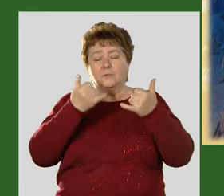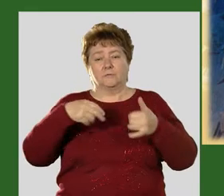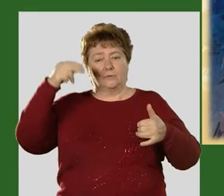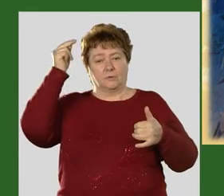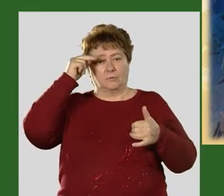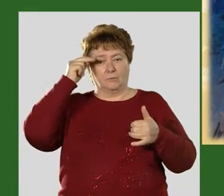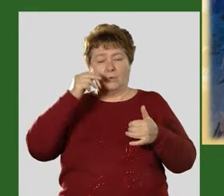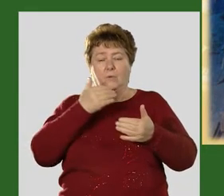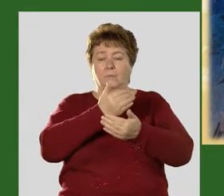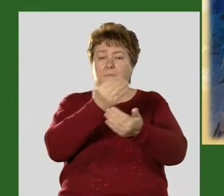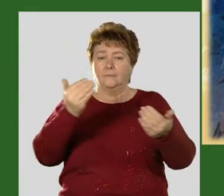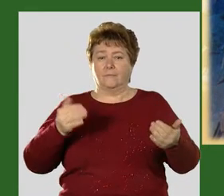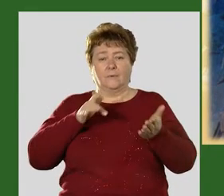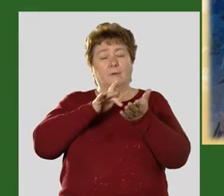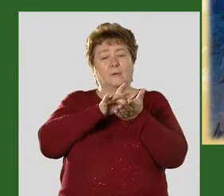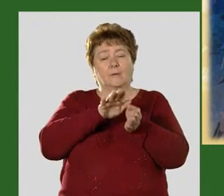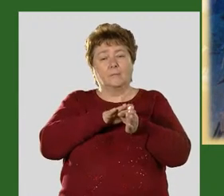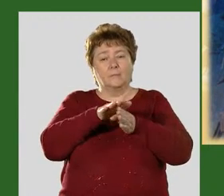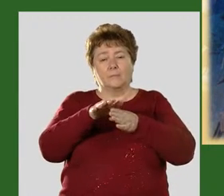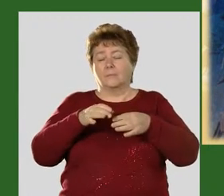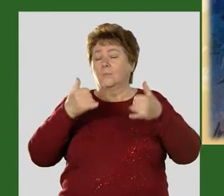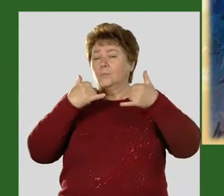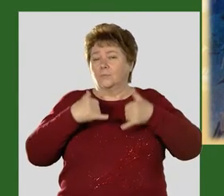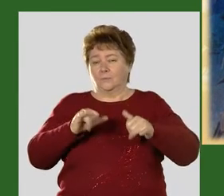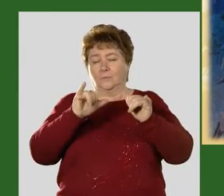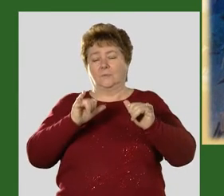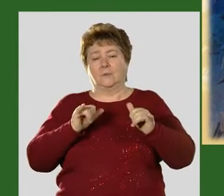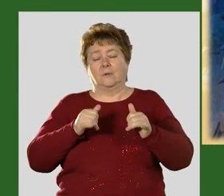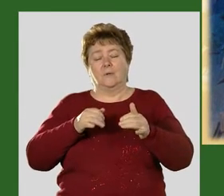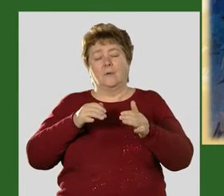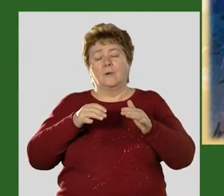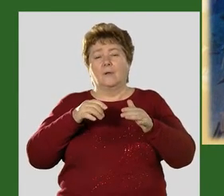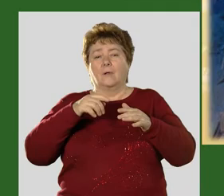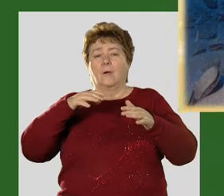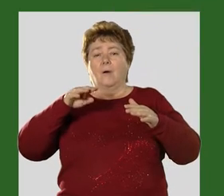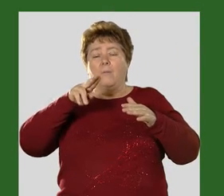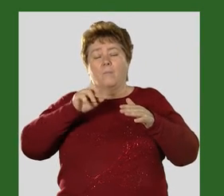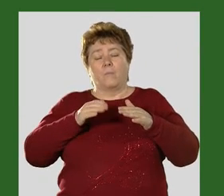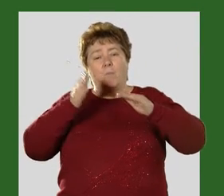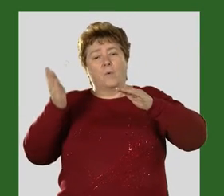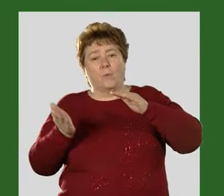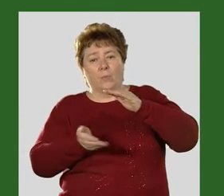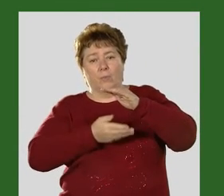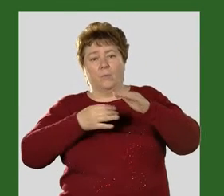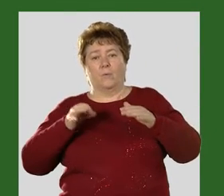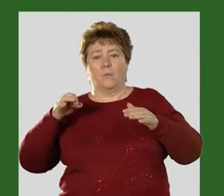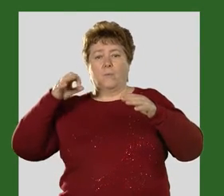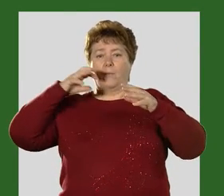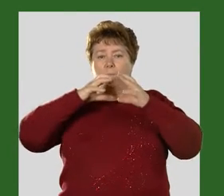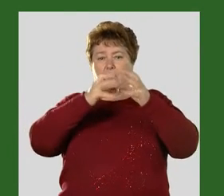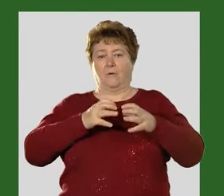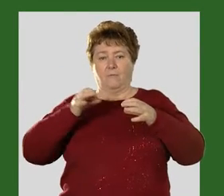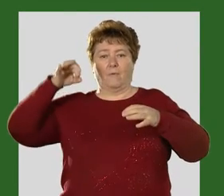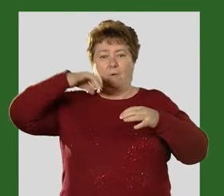Сегодня на уроке мы совершим с вами необыкновенное путешествие по дну Мирового океана. Тема урока